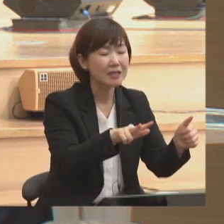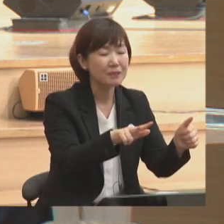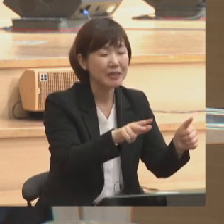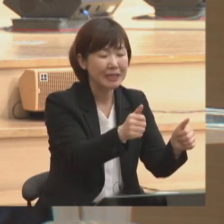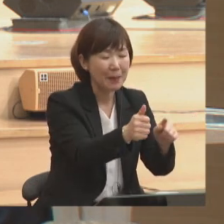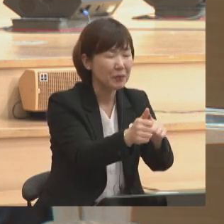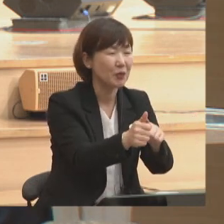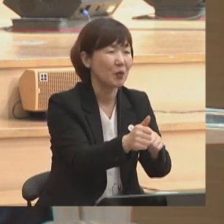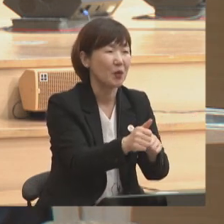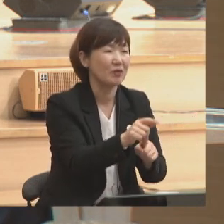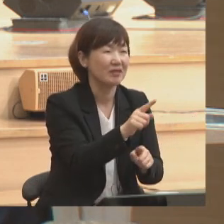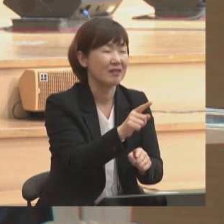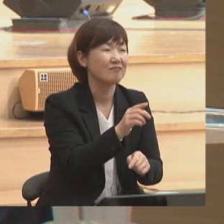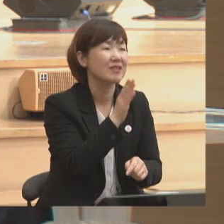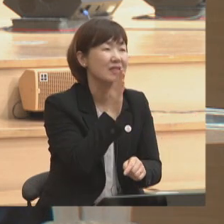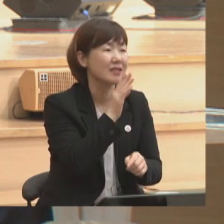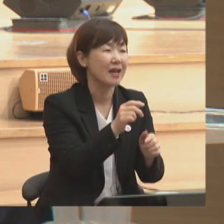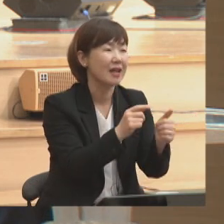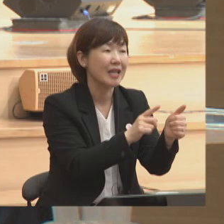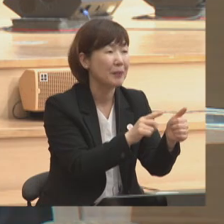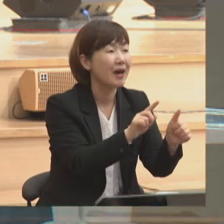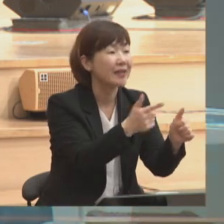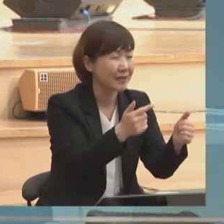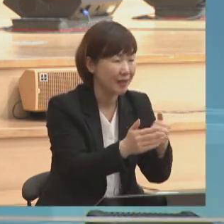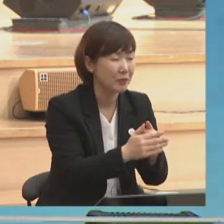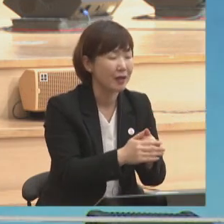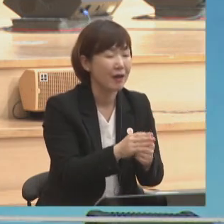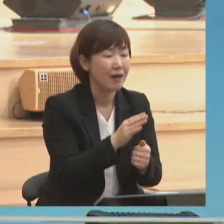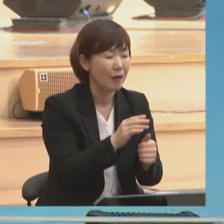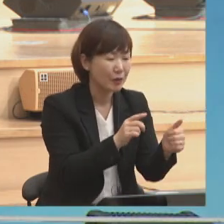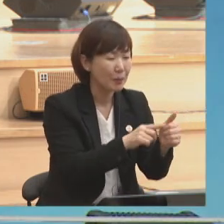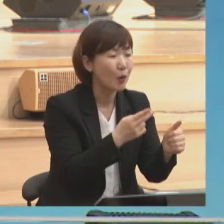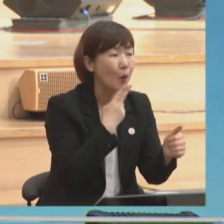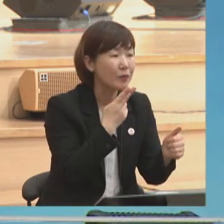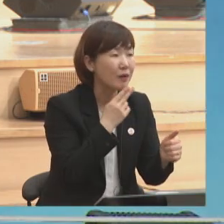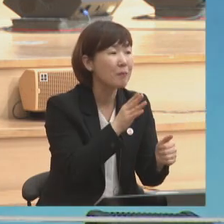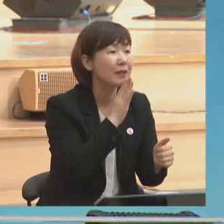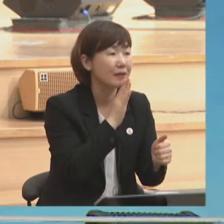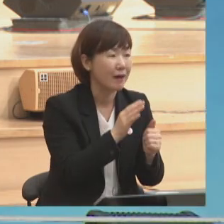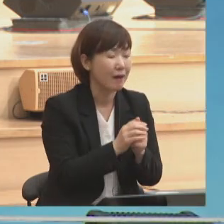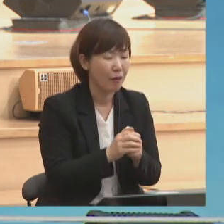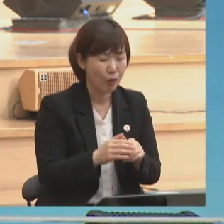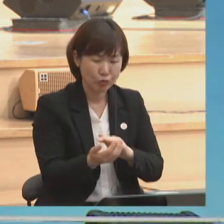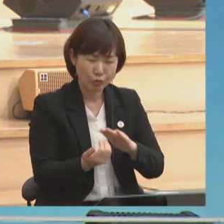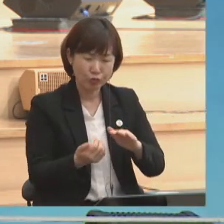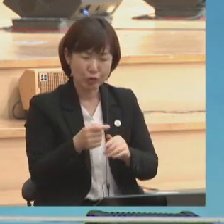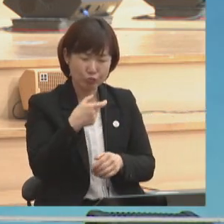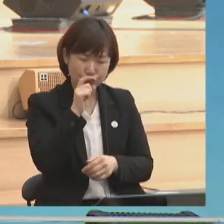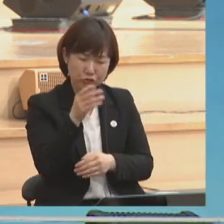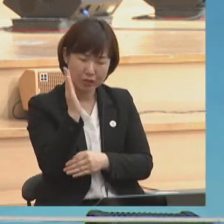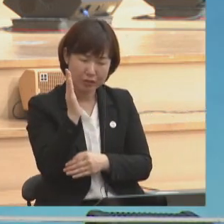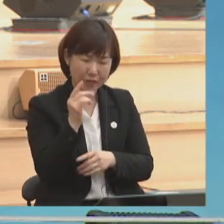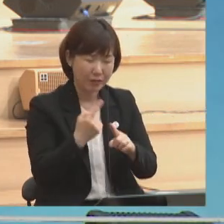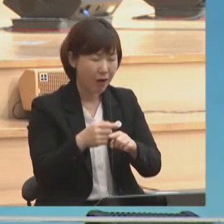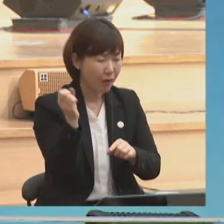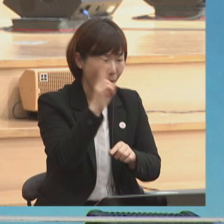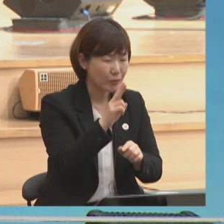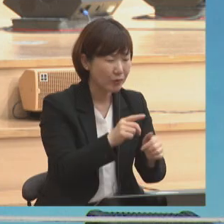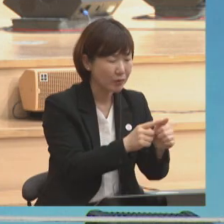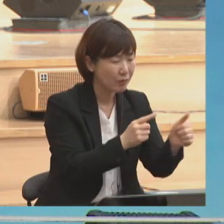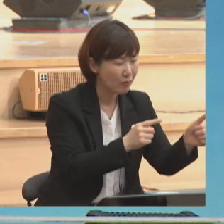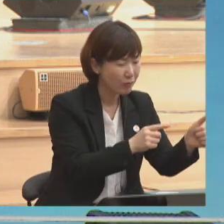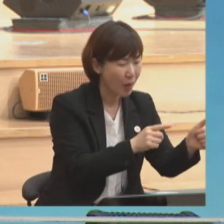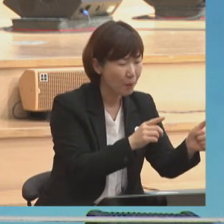남편 아니니까 남편 없는 건 맞다. 지금 예수님이 물 얘기를 하다가 남편 얘기를 바꾸는